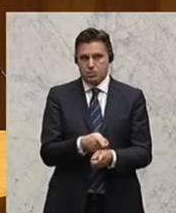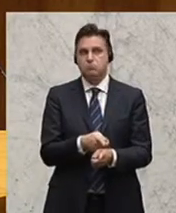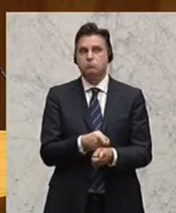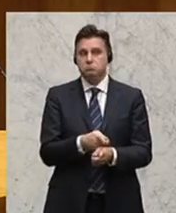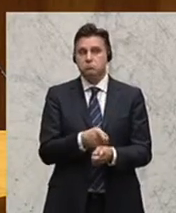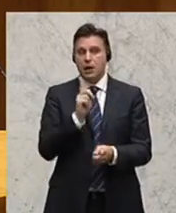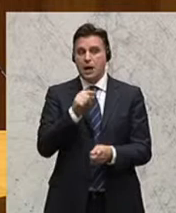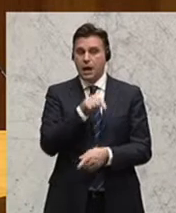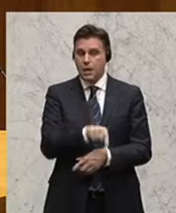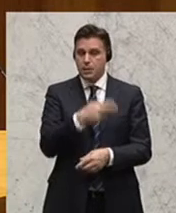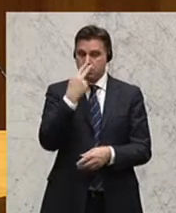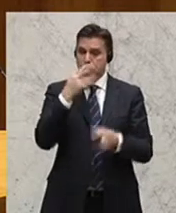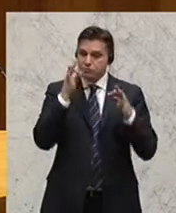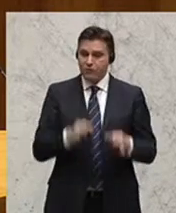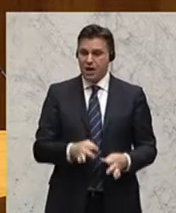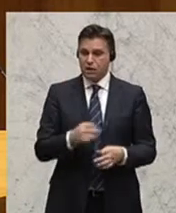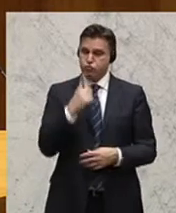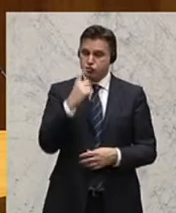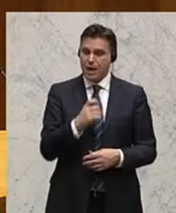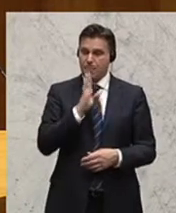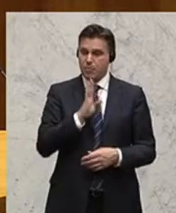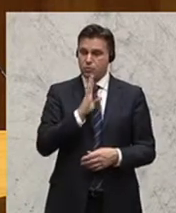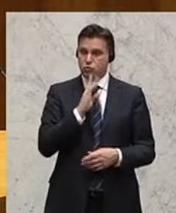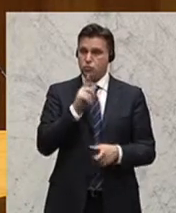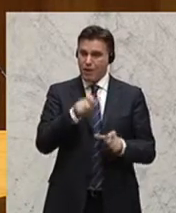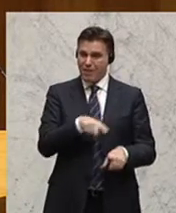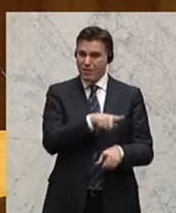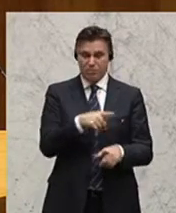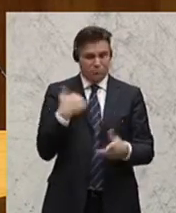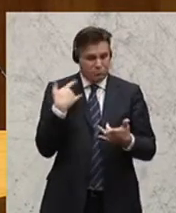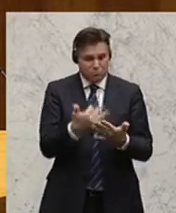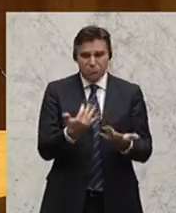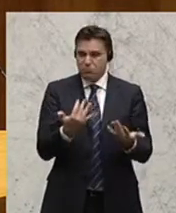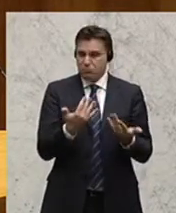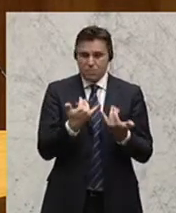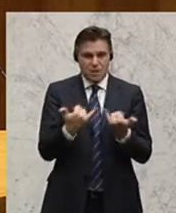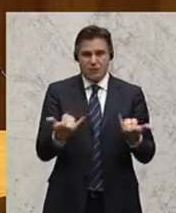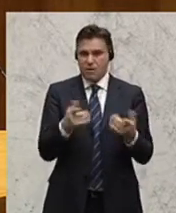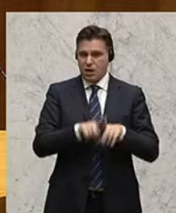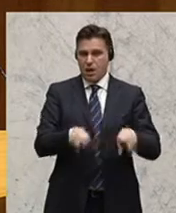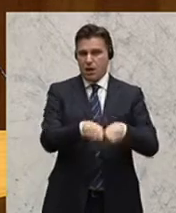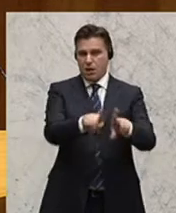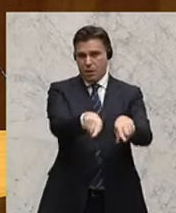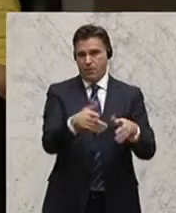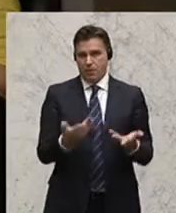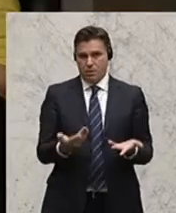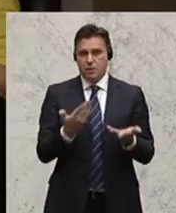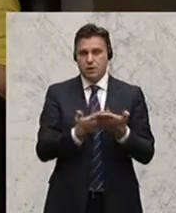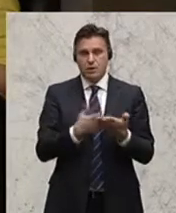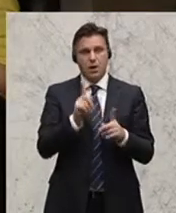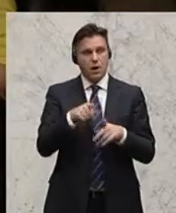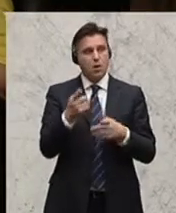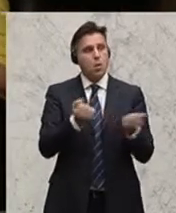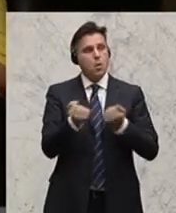wir eine Entwicklung beim faktischen Pensionsantrittsalter, wo sich seit vielen Jahren nichts bewegt. Und ich glaube, es ist auch mittlerweile